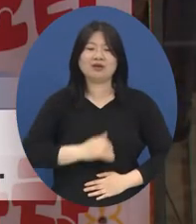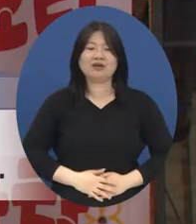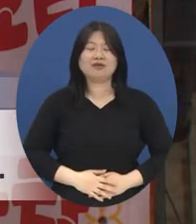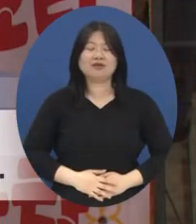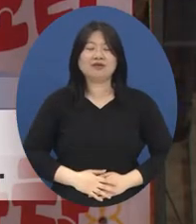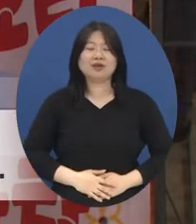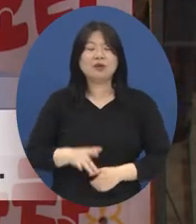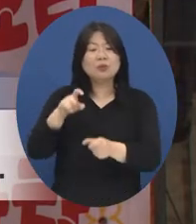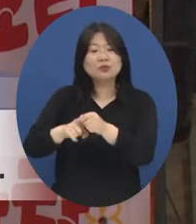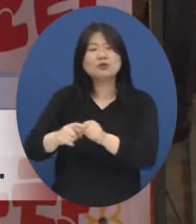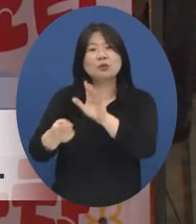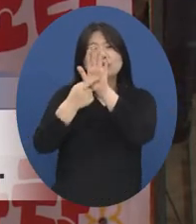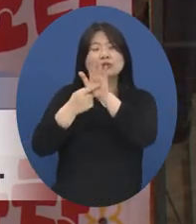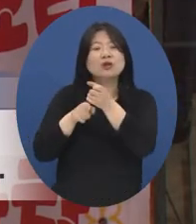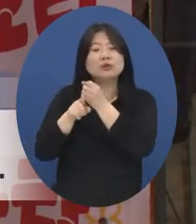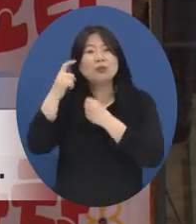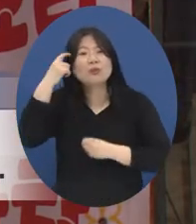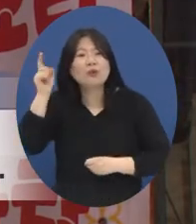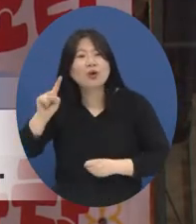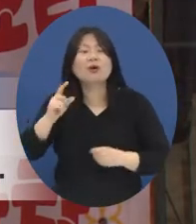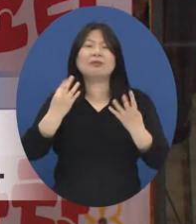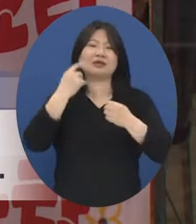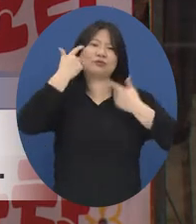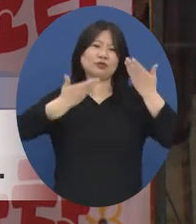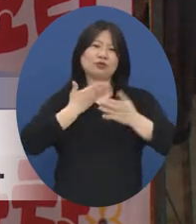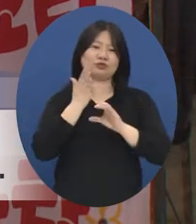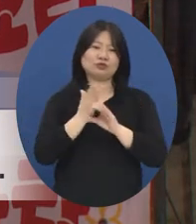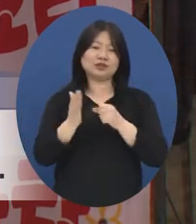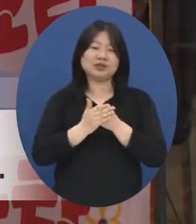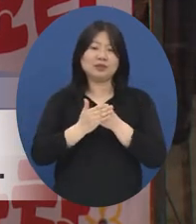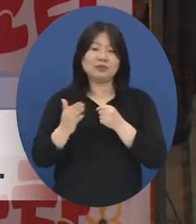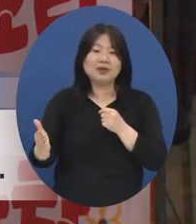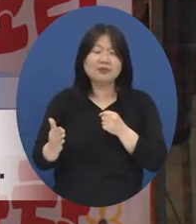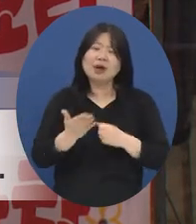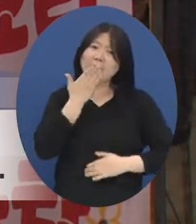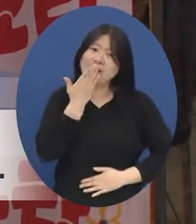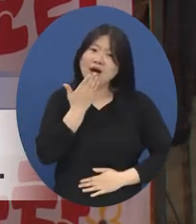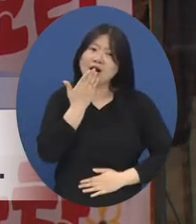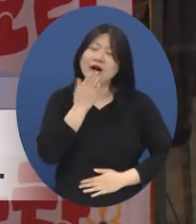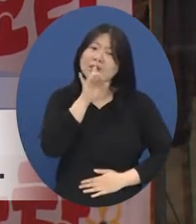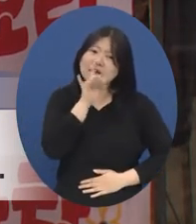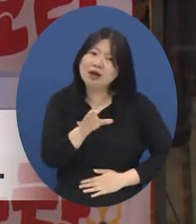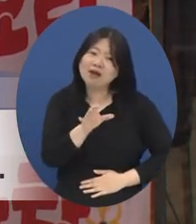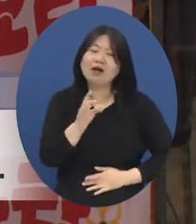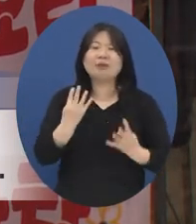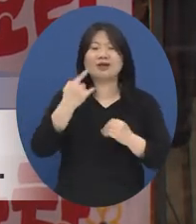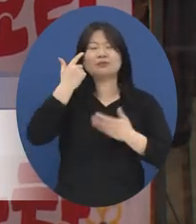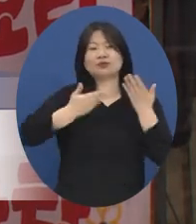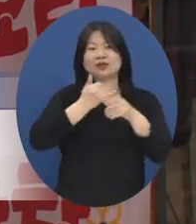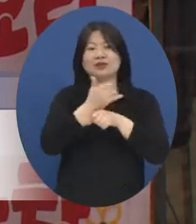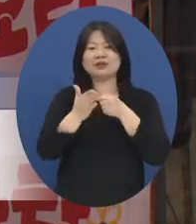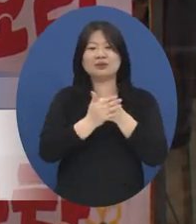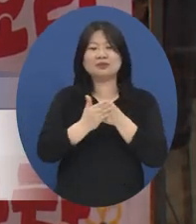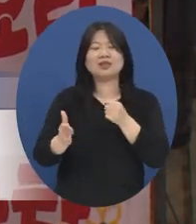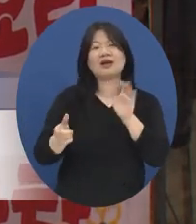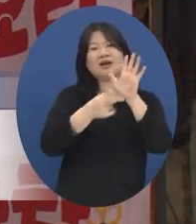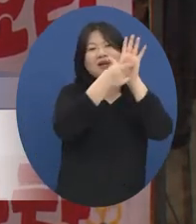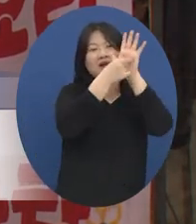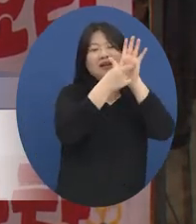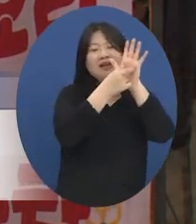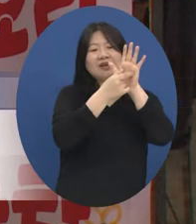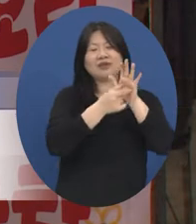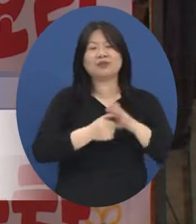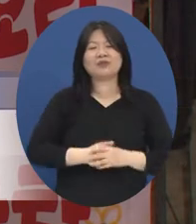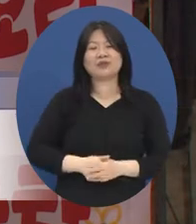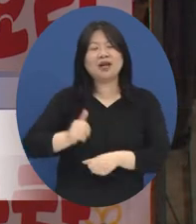어떤 취지에서 이렇게 붙여놓으신 거죠? 많이 물어보시니까 가게가 되는지 안 되는지 많이 물어보시니까 우선 써놓는 게